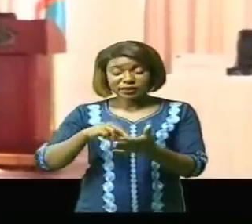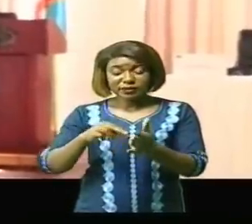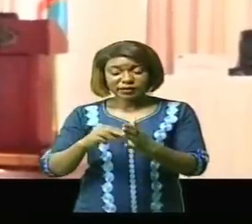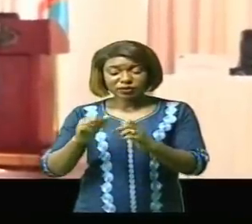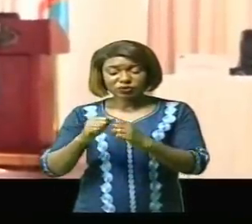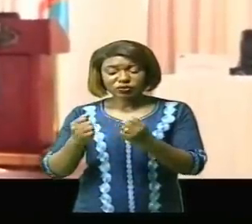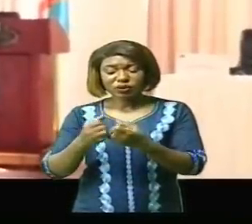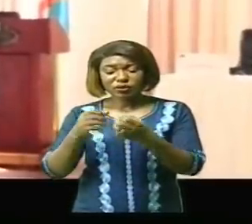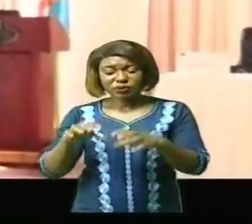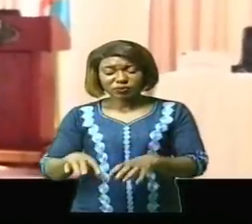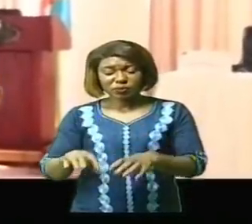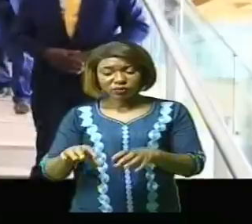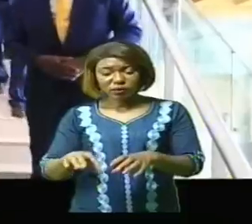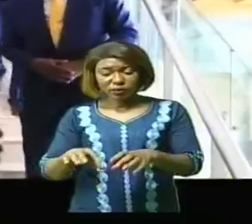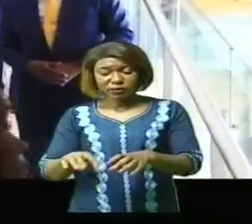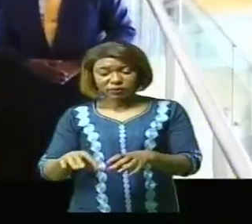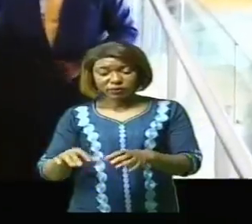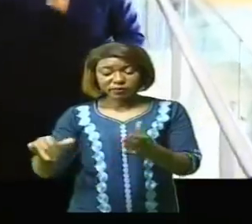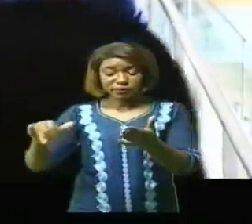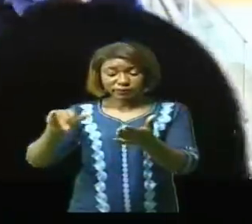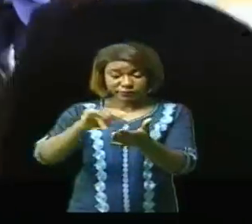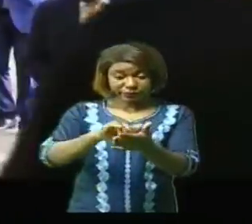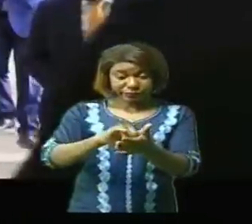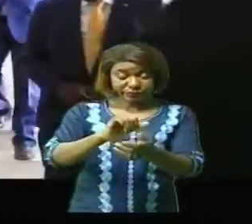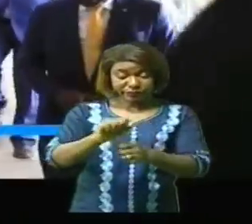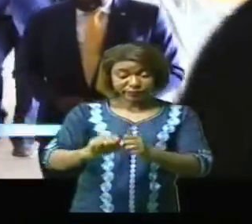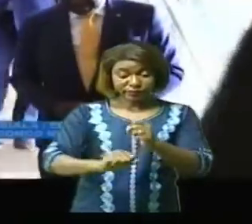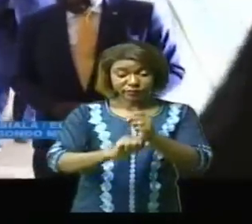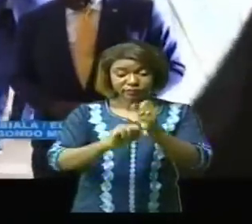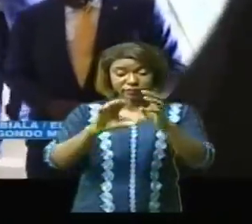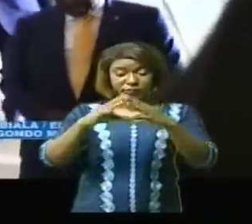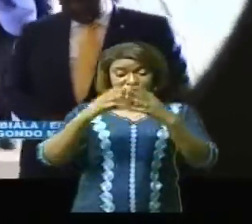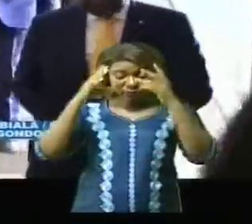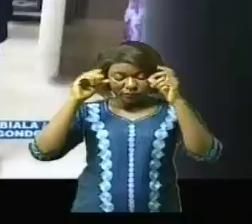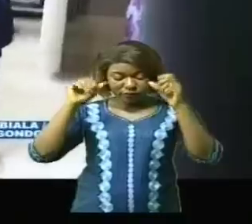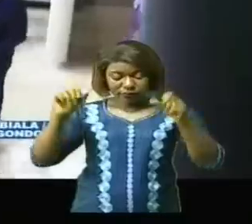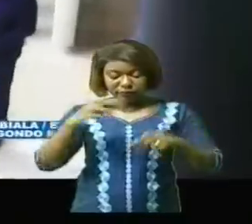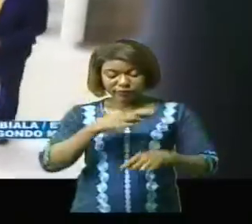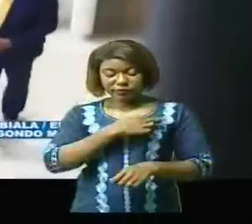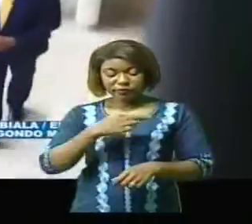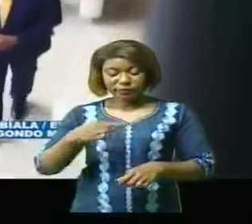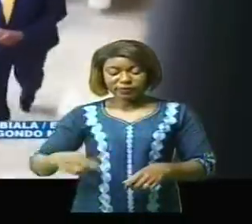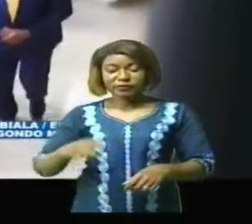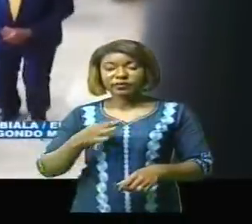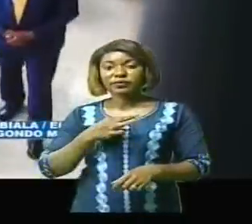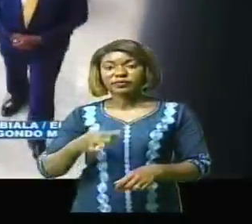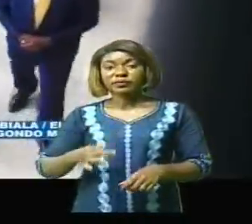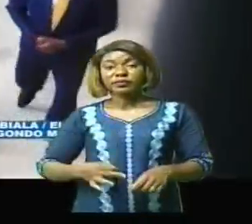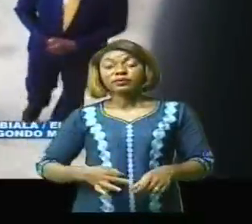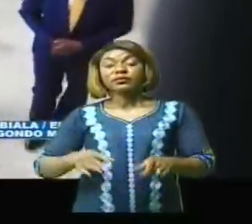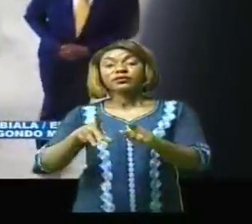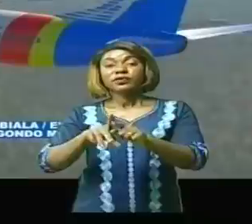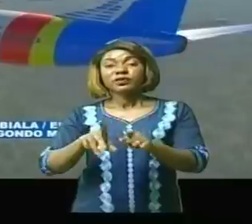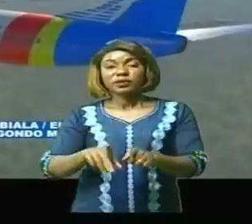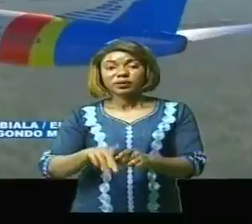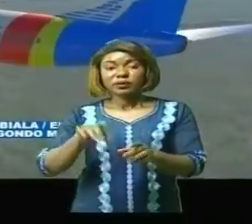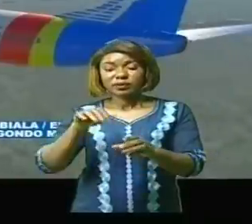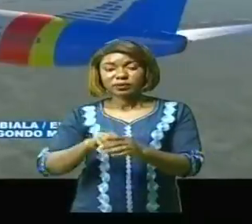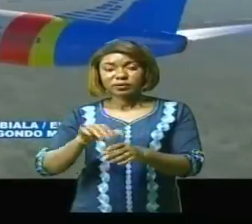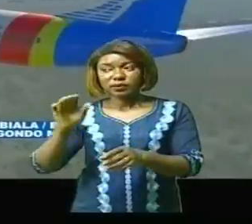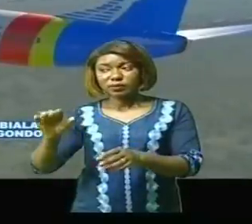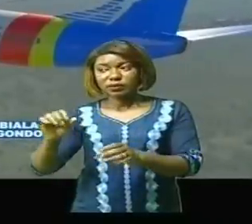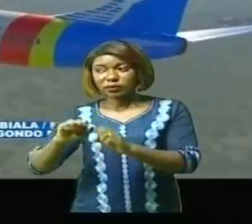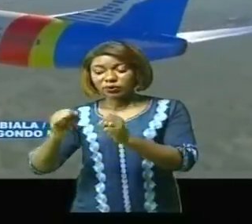directeur général de Congo Airways. Le soutien total du président de la République, Félix-Antoine Tshisekedi Tshilombo, à son léopard